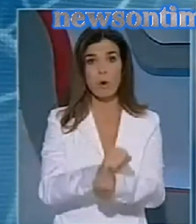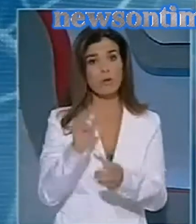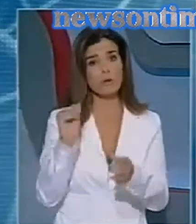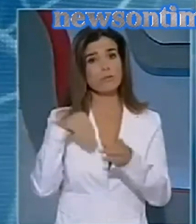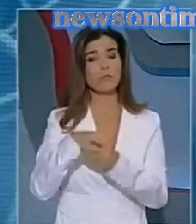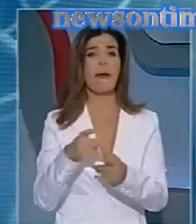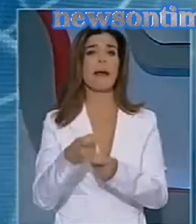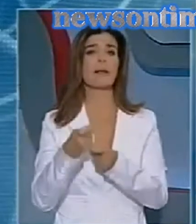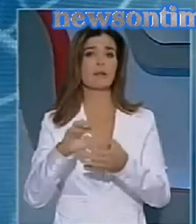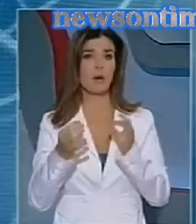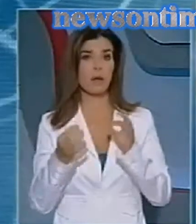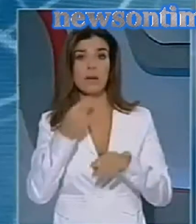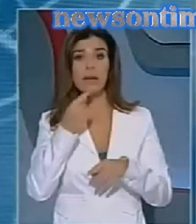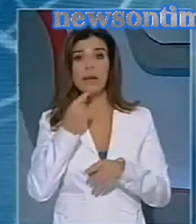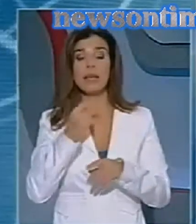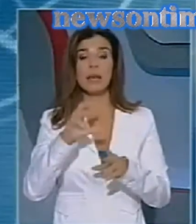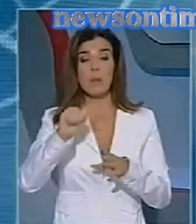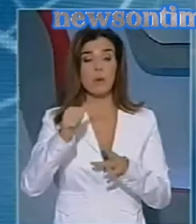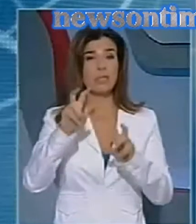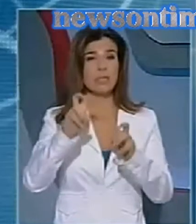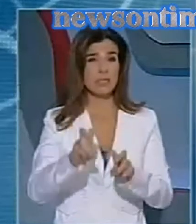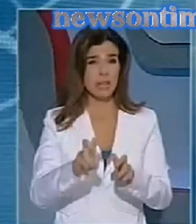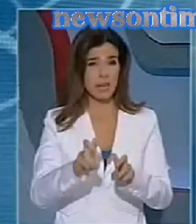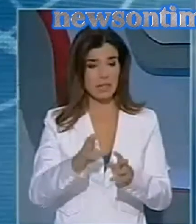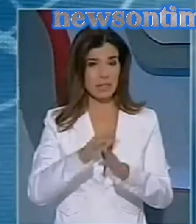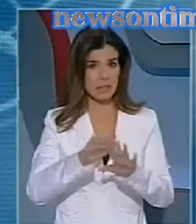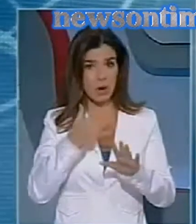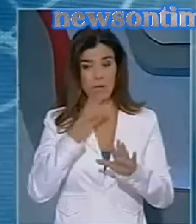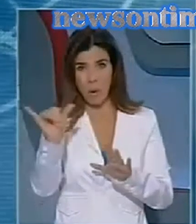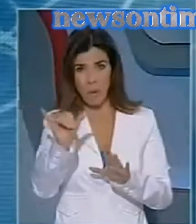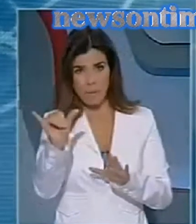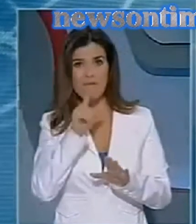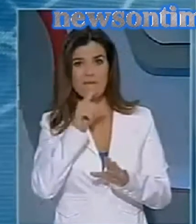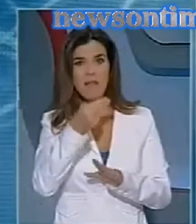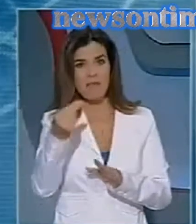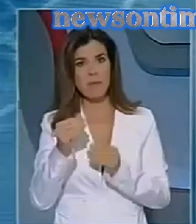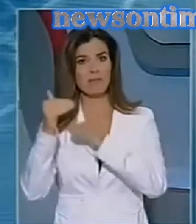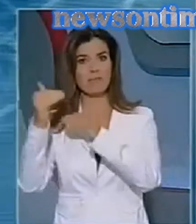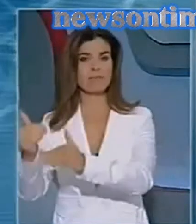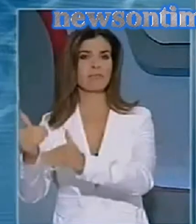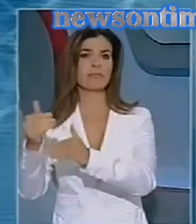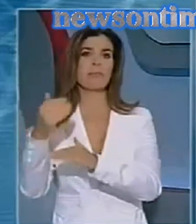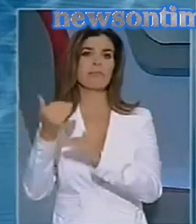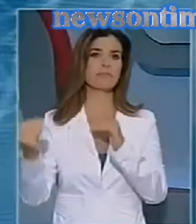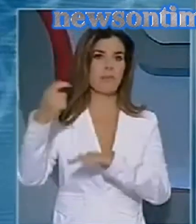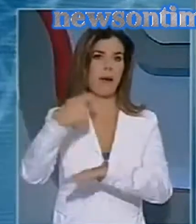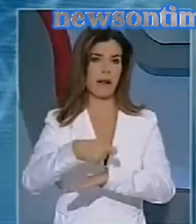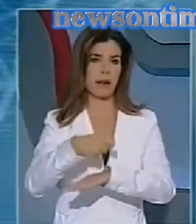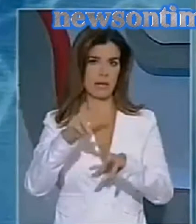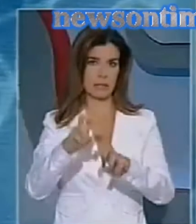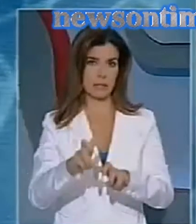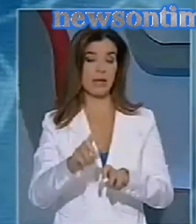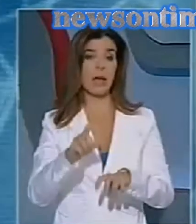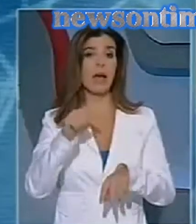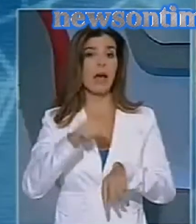εγκληματική οργάνωση και έθεσαν τέλος στον πρώτο κύκλο των ανακρίσεων, αφού την πέμπτη υπόθεση θα περάσει σε εφέτες ανακριτές. Σύμφωνα με πληροφορίες, οι